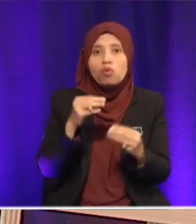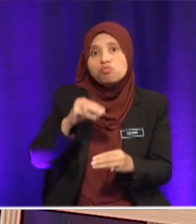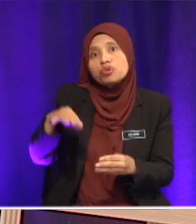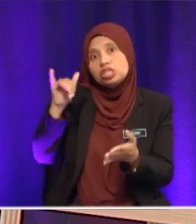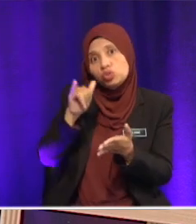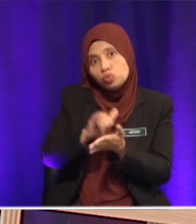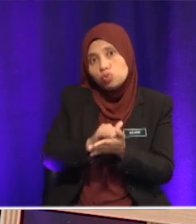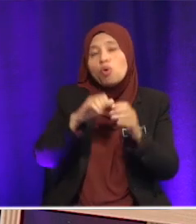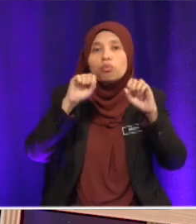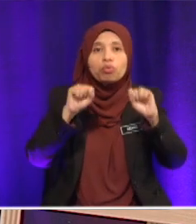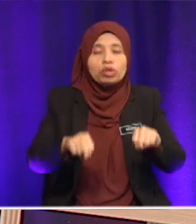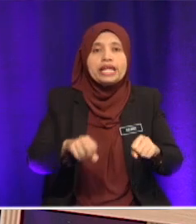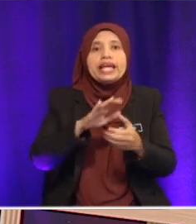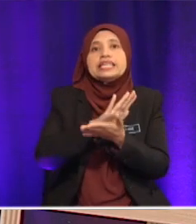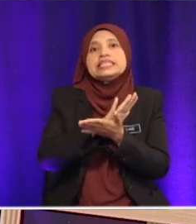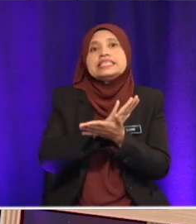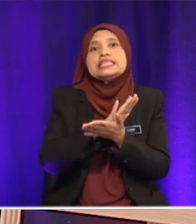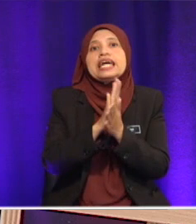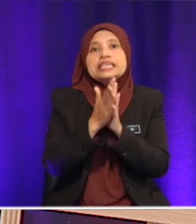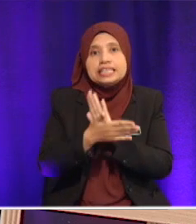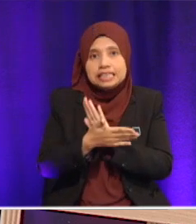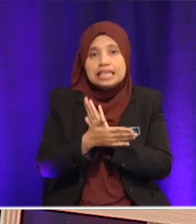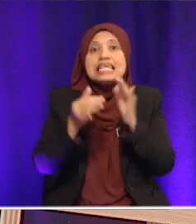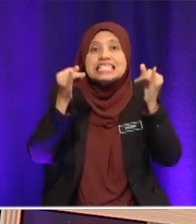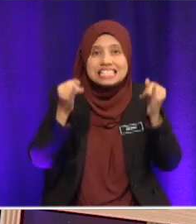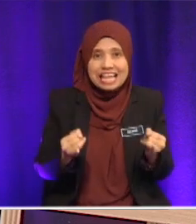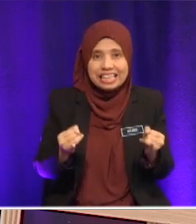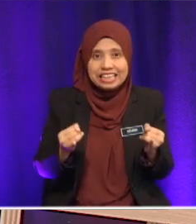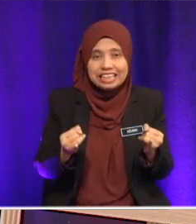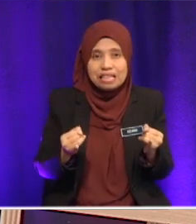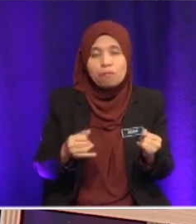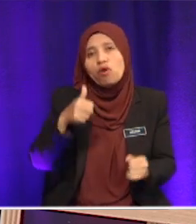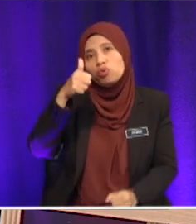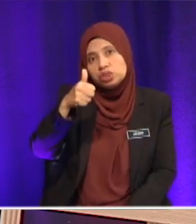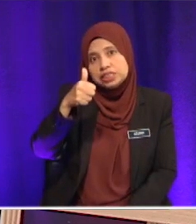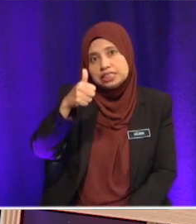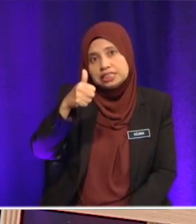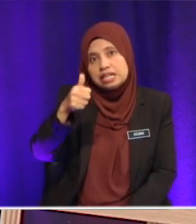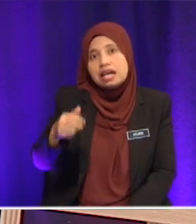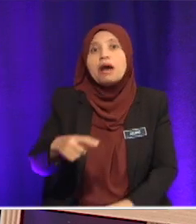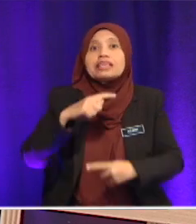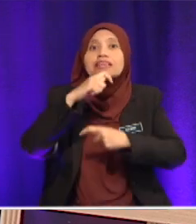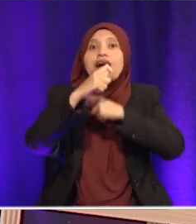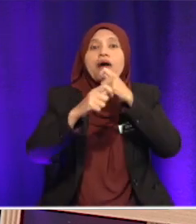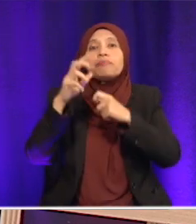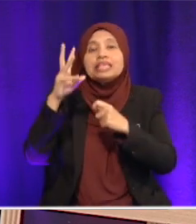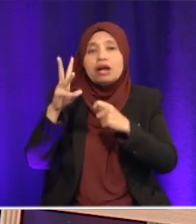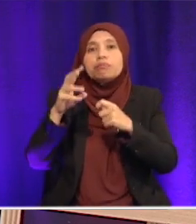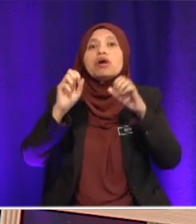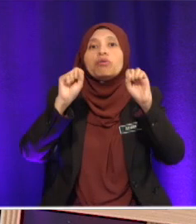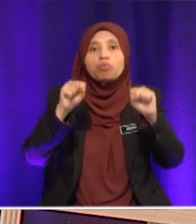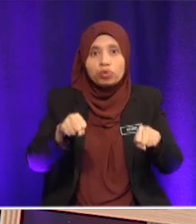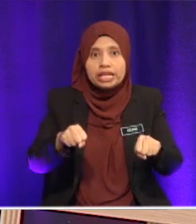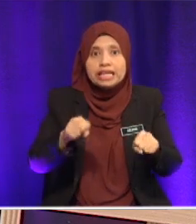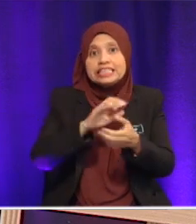orang kata kalau istilahnya bagus dan pada tahap 6 tadi kita katakan dia tadi model